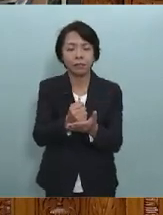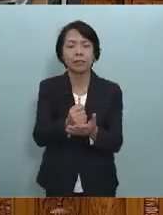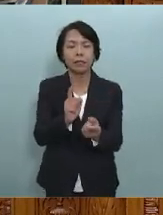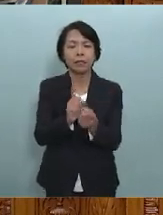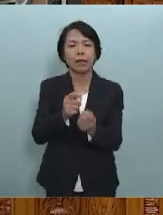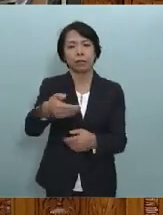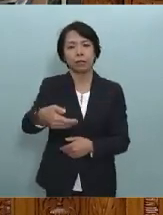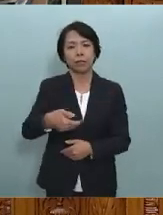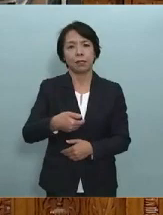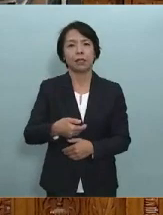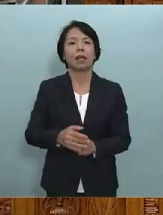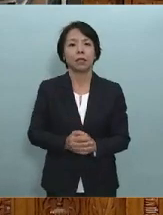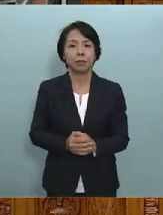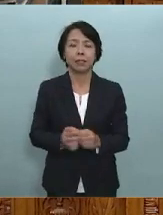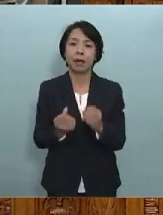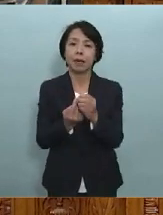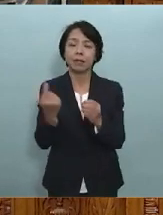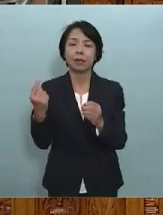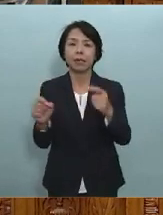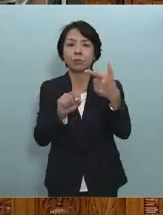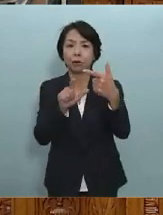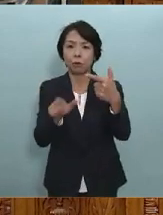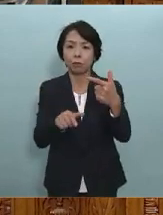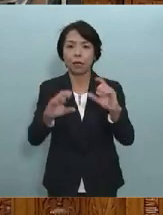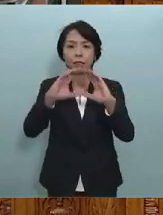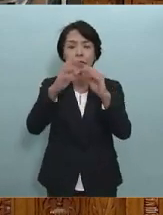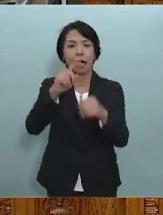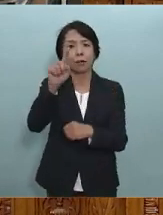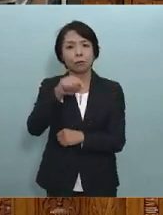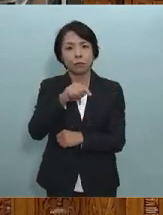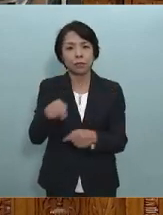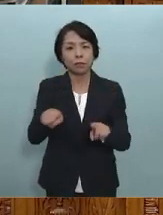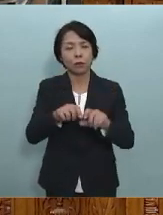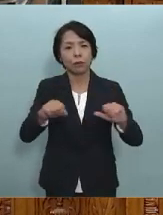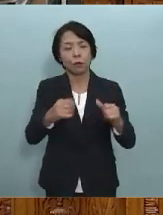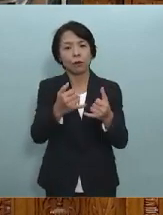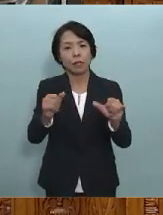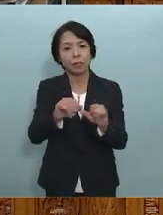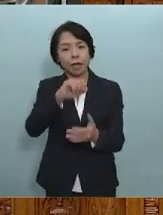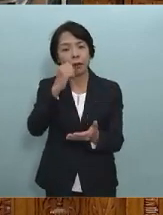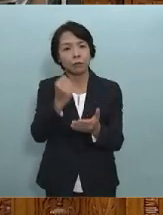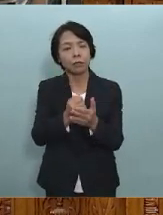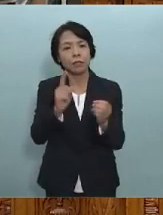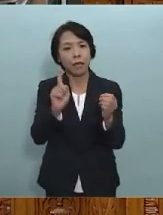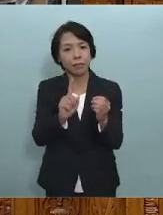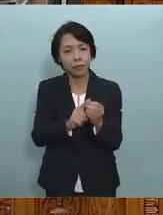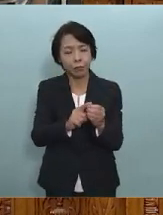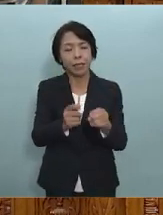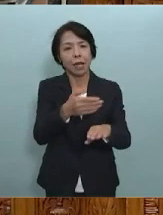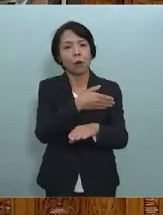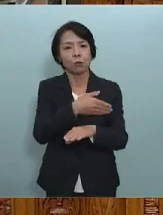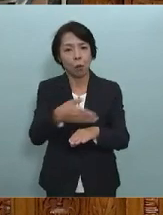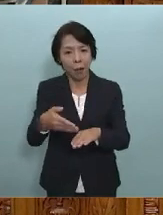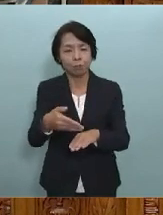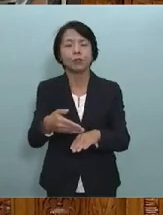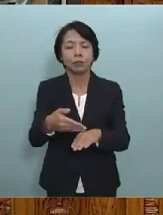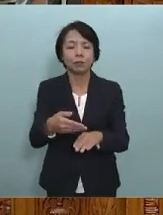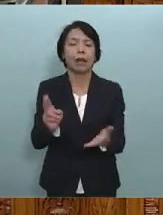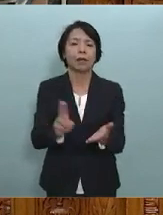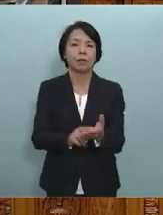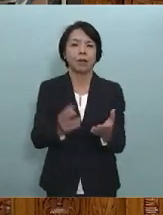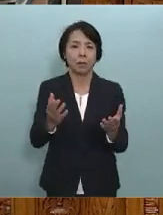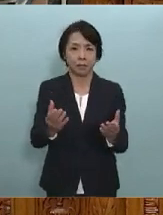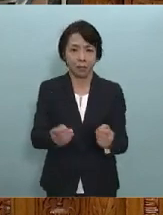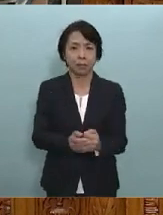たえ昨年6月外国人の強制社会の実現に向けたロードマップえ決定をいたしました